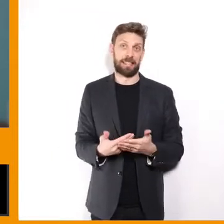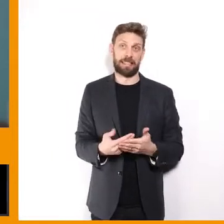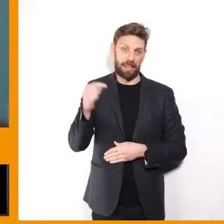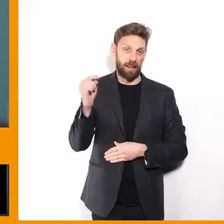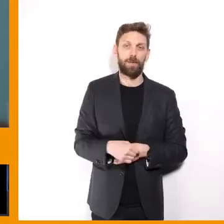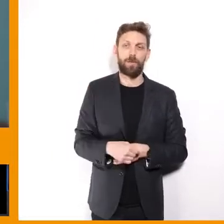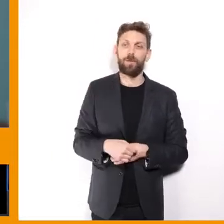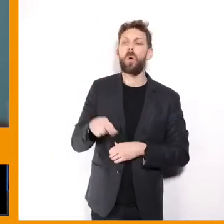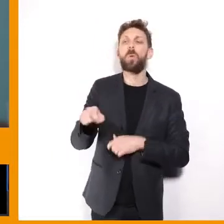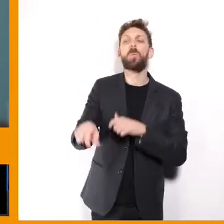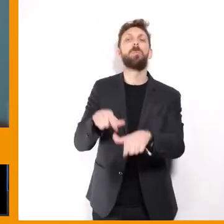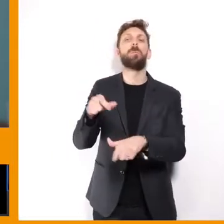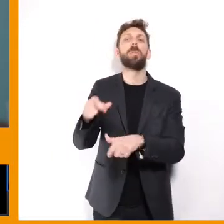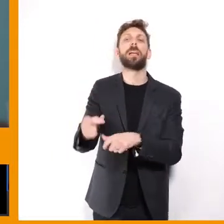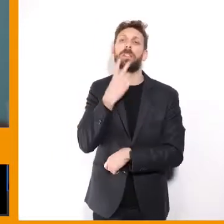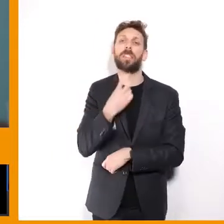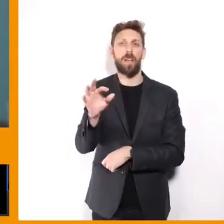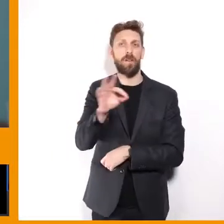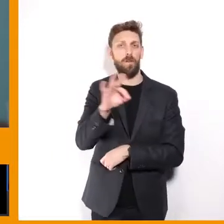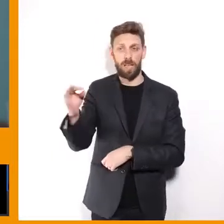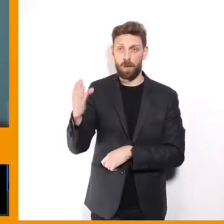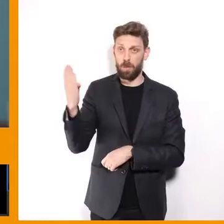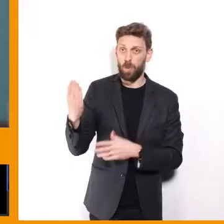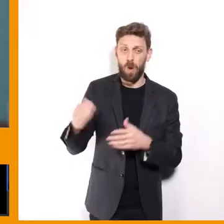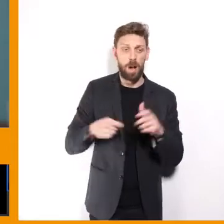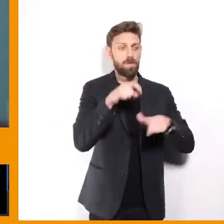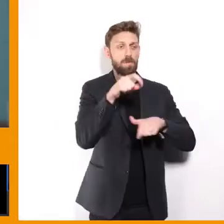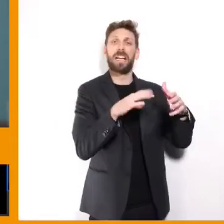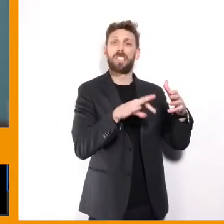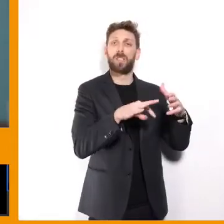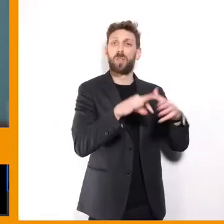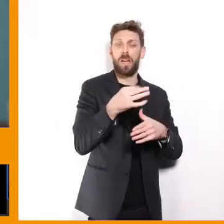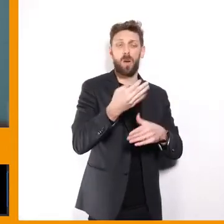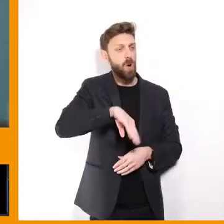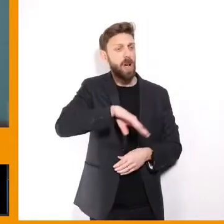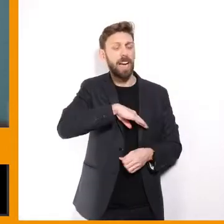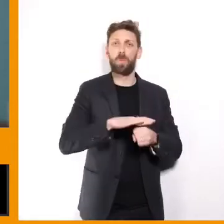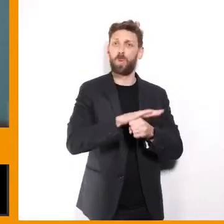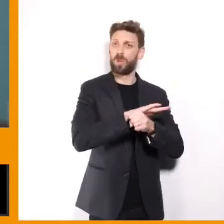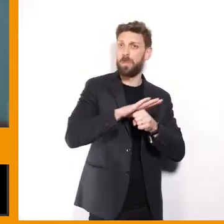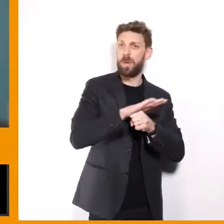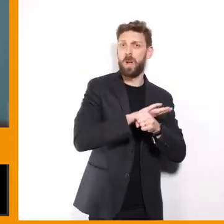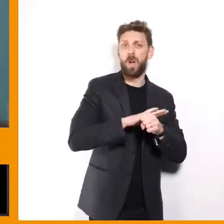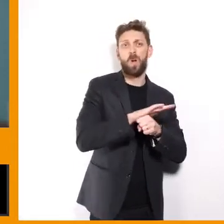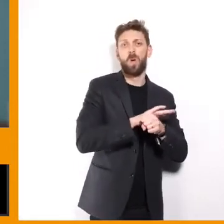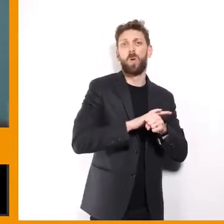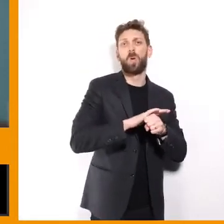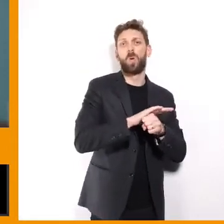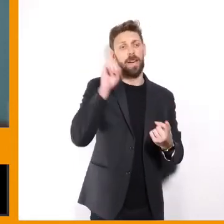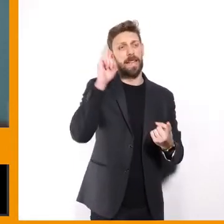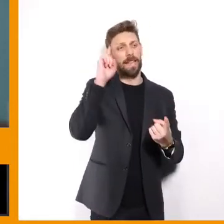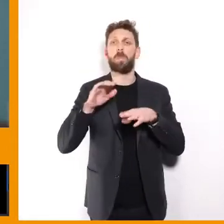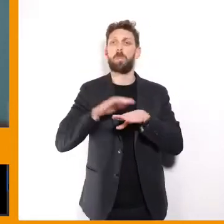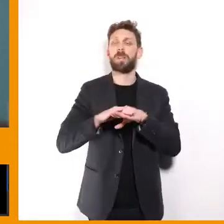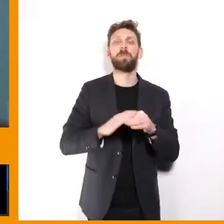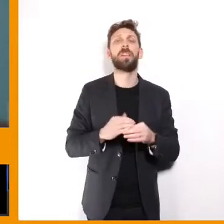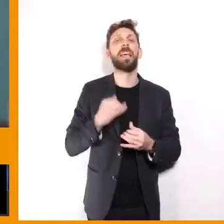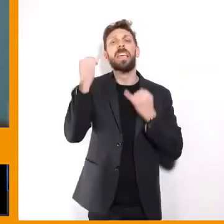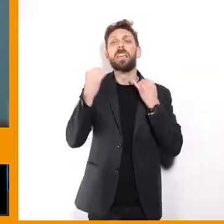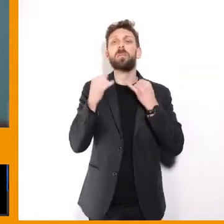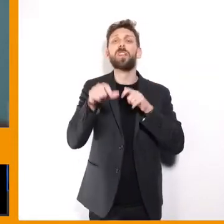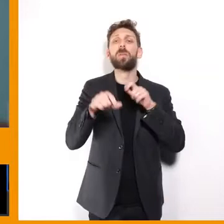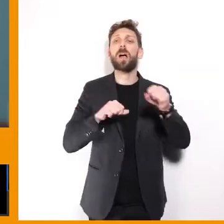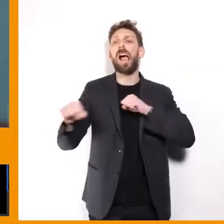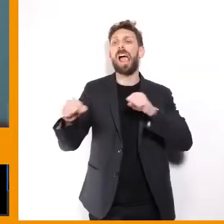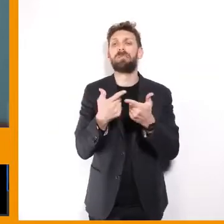des élus, un échelon pleinement responsable de l'efficacité d'une politique. Parce que s'il y a plusieurs acteurs, chacun se renvoie la balle